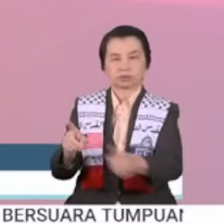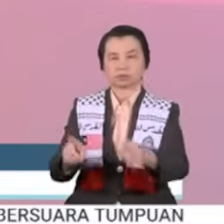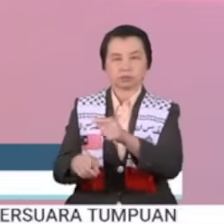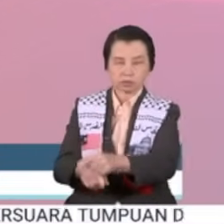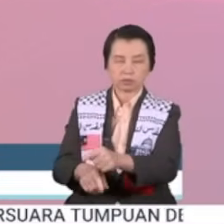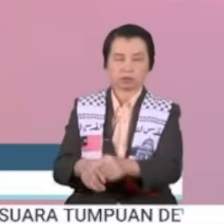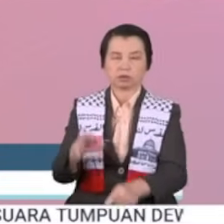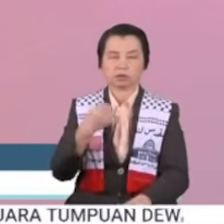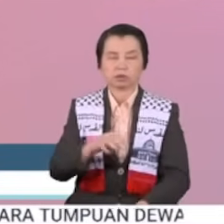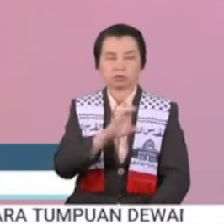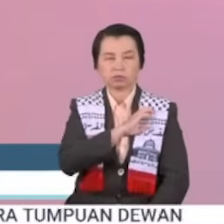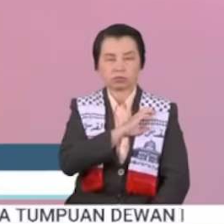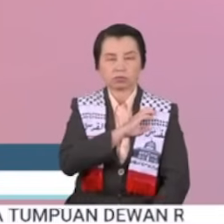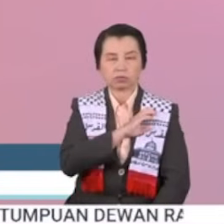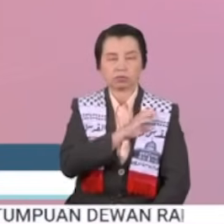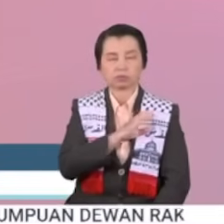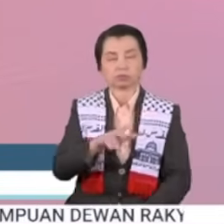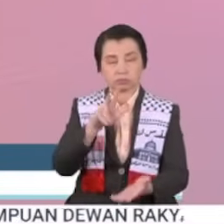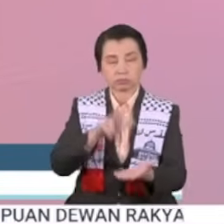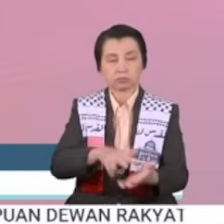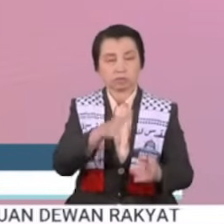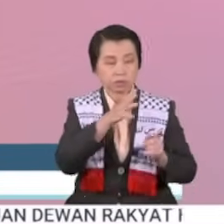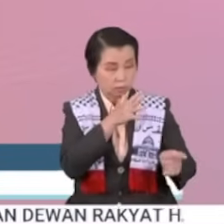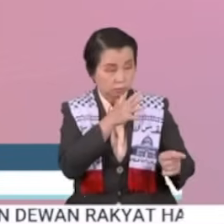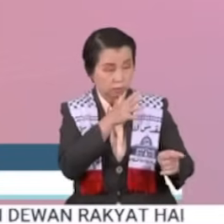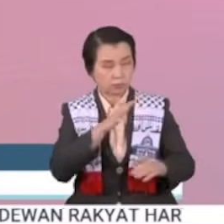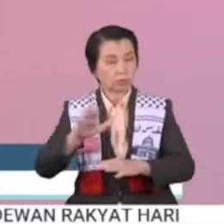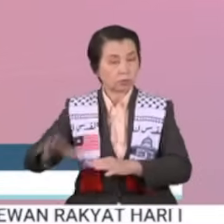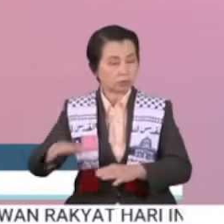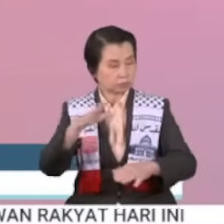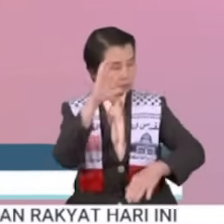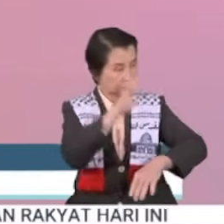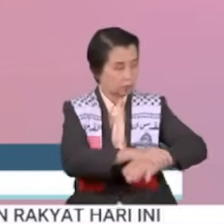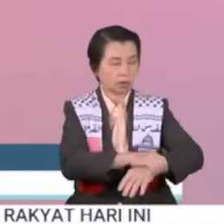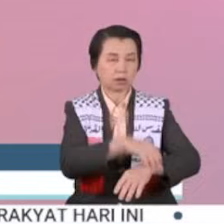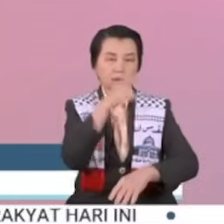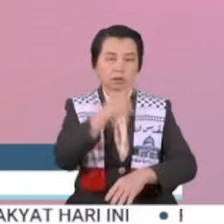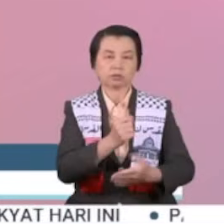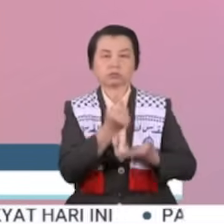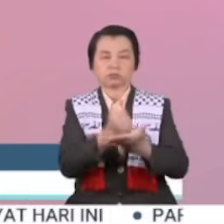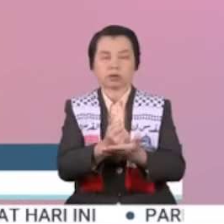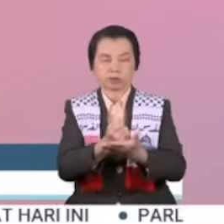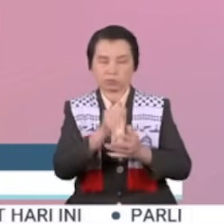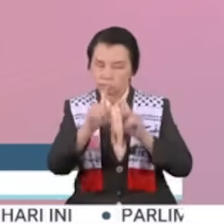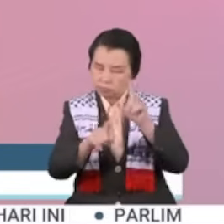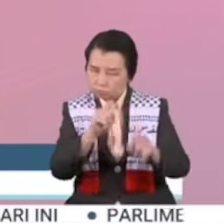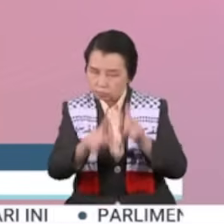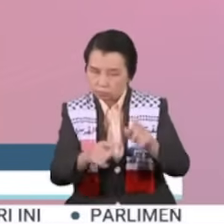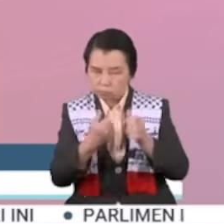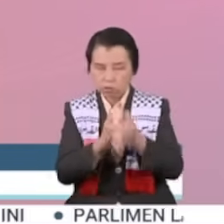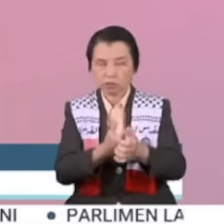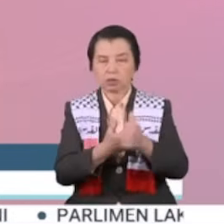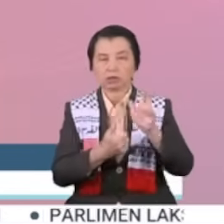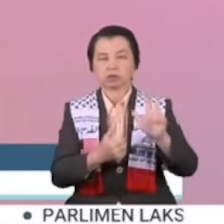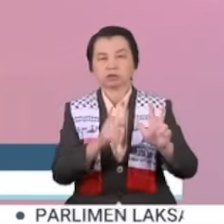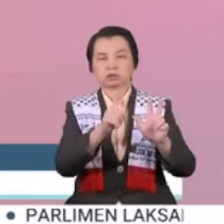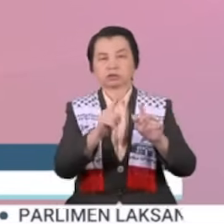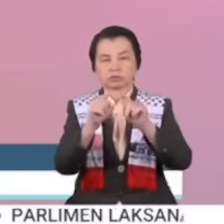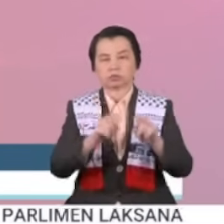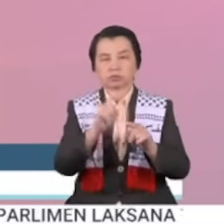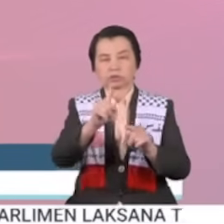besut superintenden Abdul Razak Mohammad mengesahkan Ibu kanak-kanak berkenaan telah ditahan bagi membantu siasatan mengikut seksyen